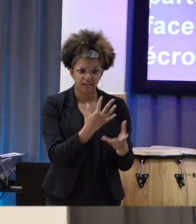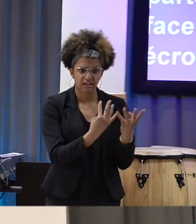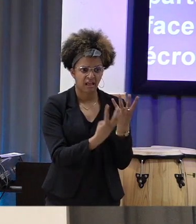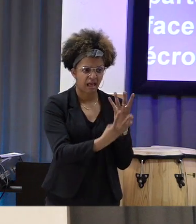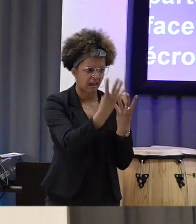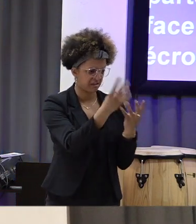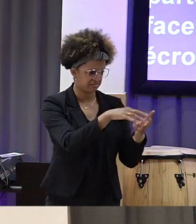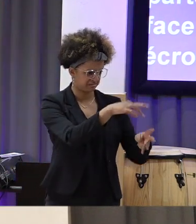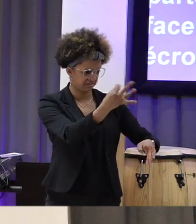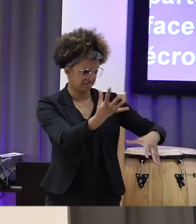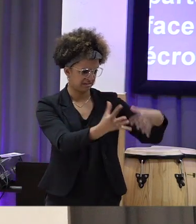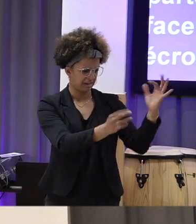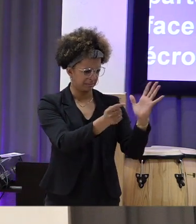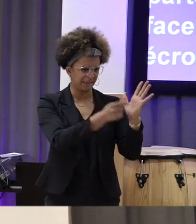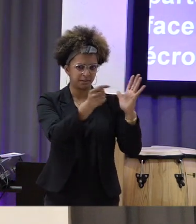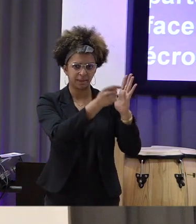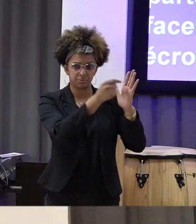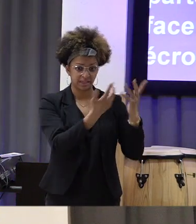Les mauvaises herbes.